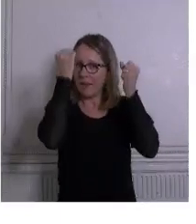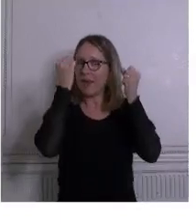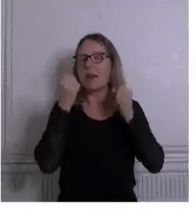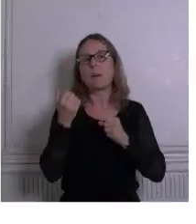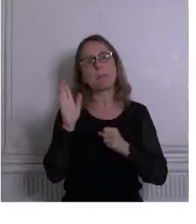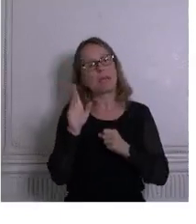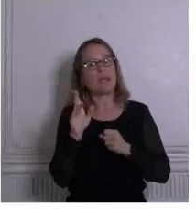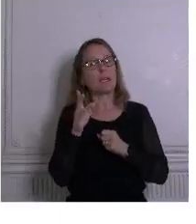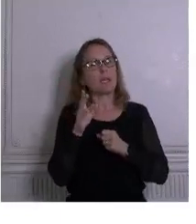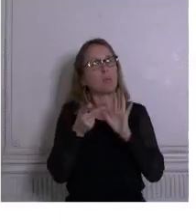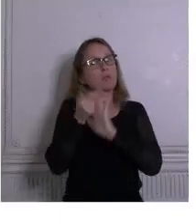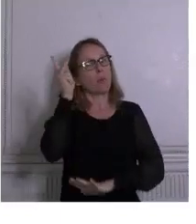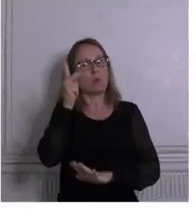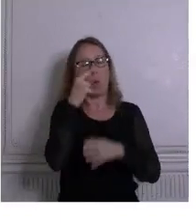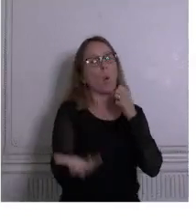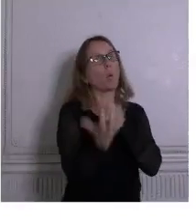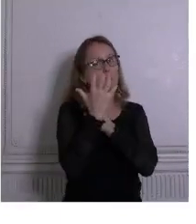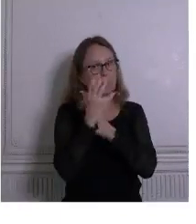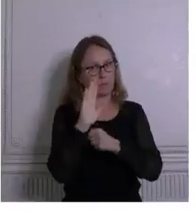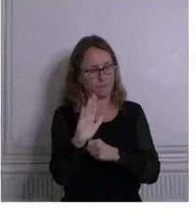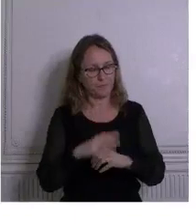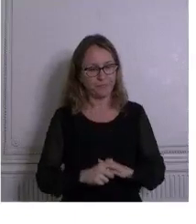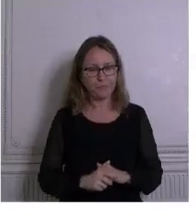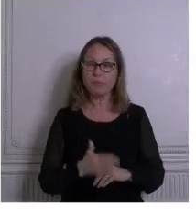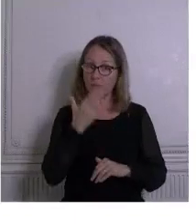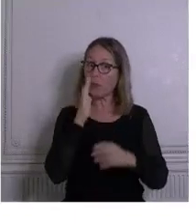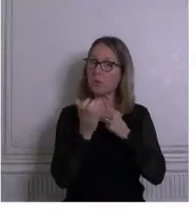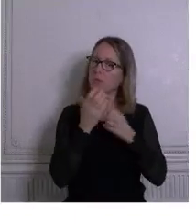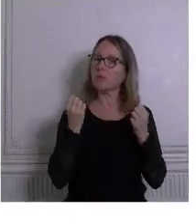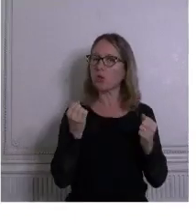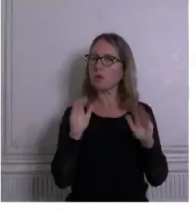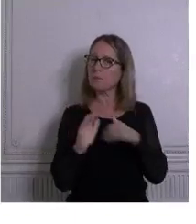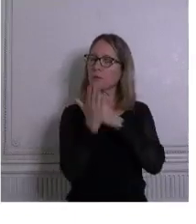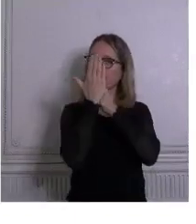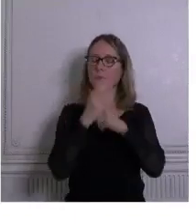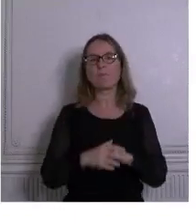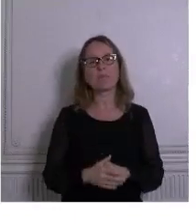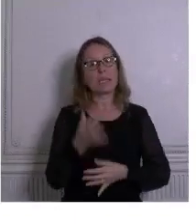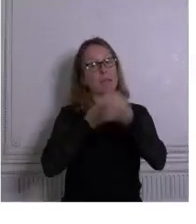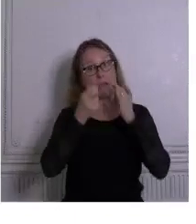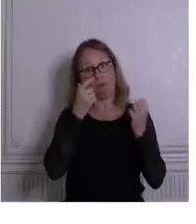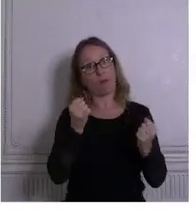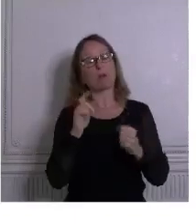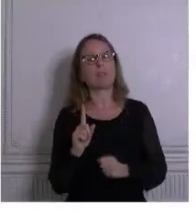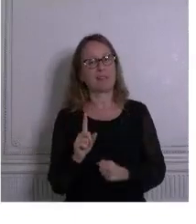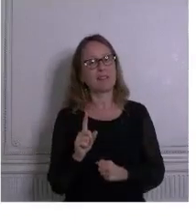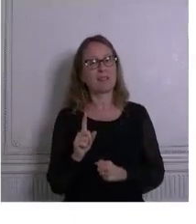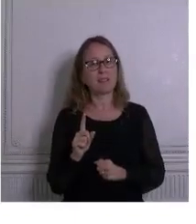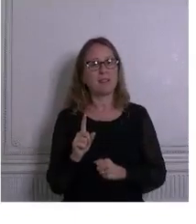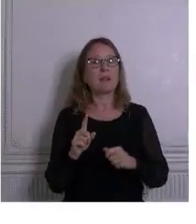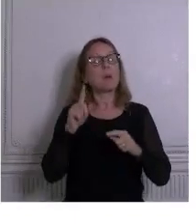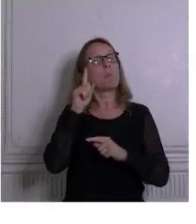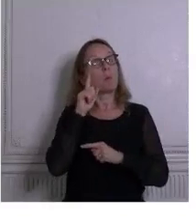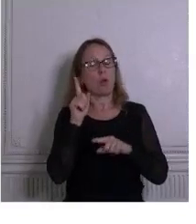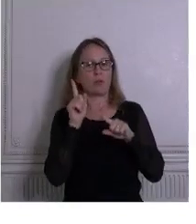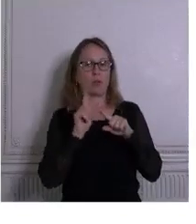il y a quelque chose, on a économisé de l'argent, on va le reproduire. Non, on attend maintenant, là, avec combien, plus de